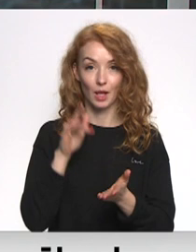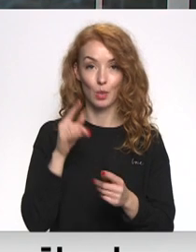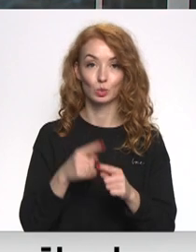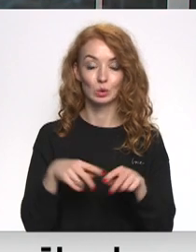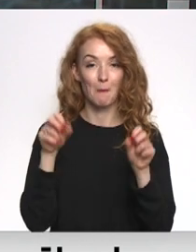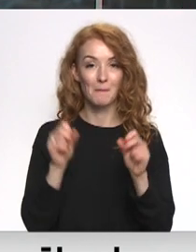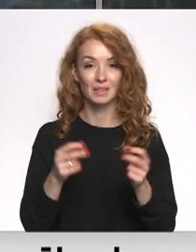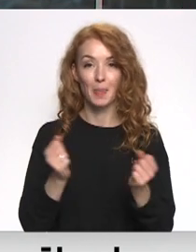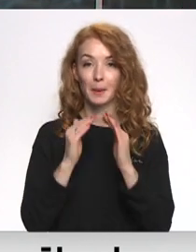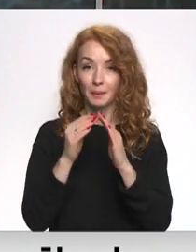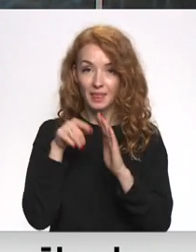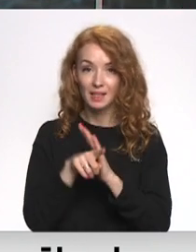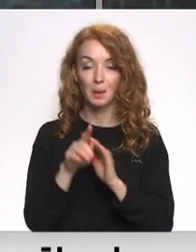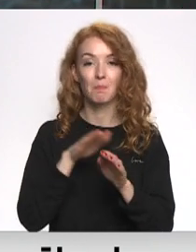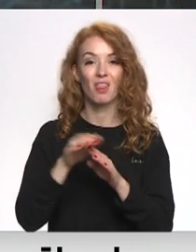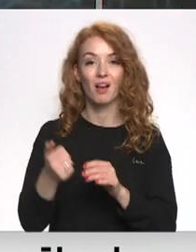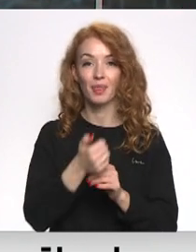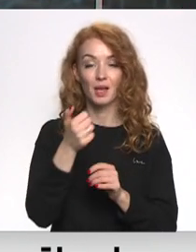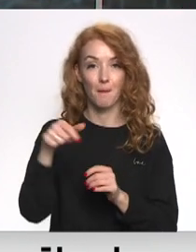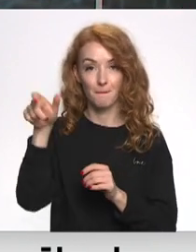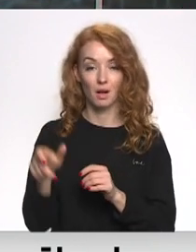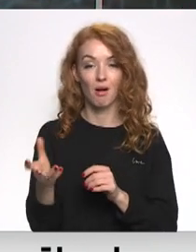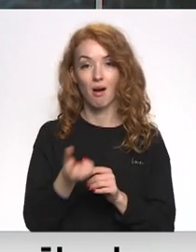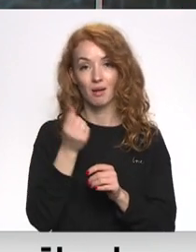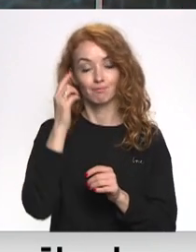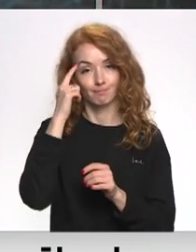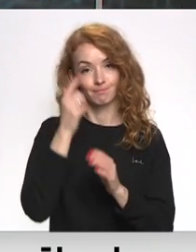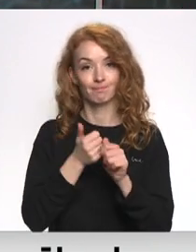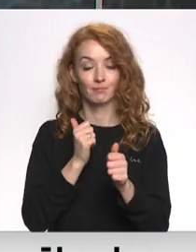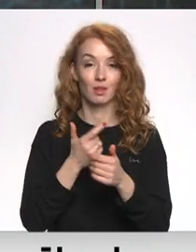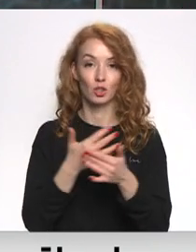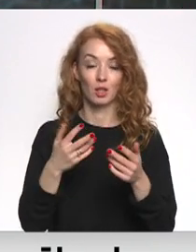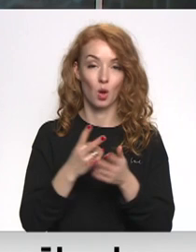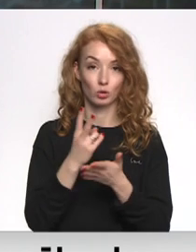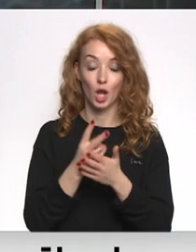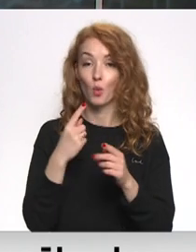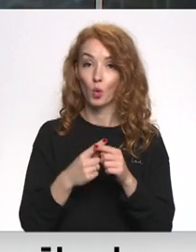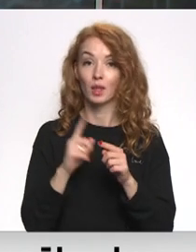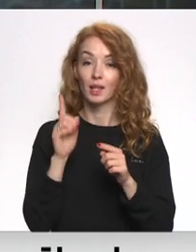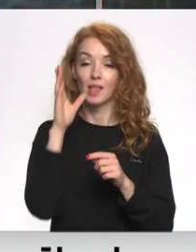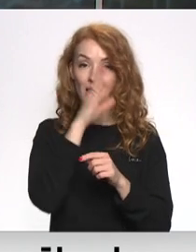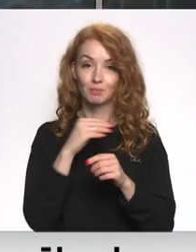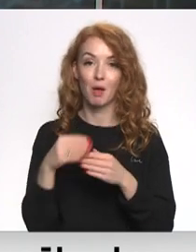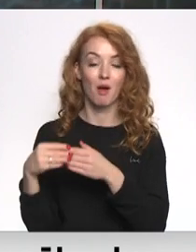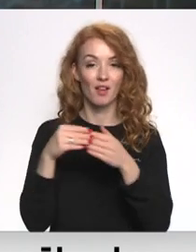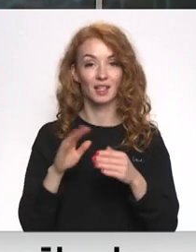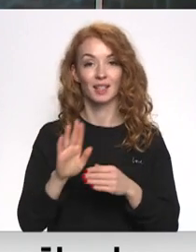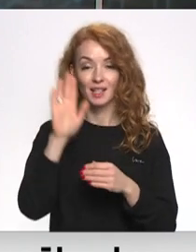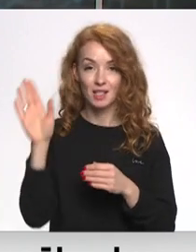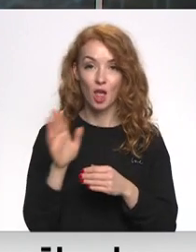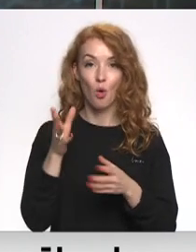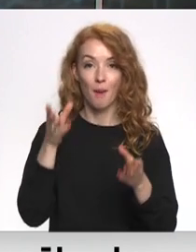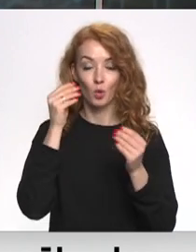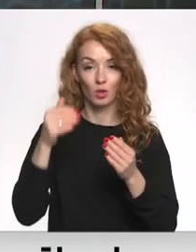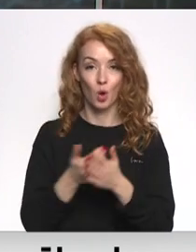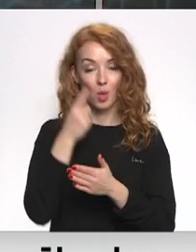specializētas darbnīcas pilngadīgām personām ar garīgu raksturu traucējumiem. Tā būs iespēja saturīgi pavadīt dienu, apgūt jaunas